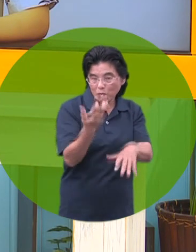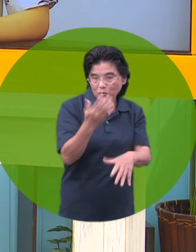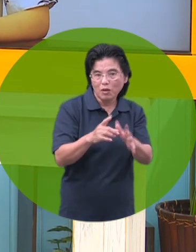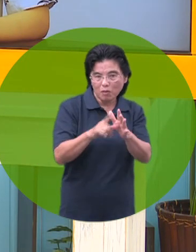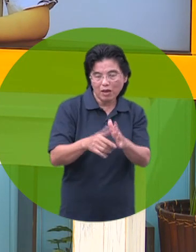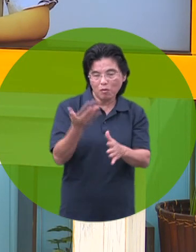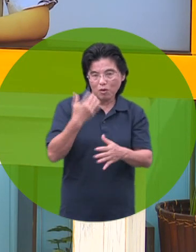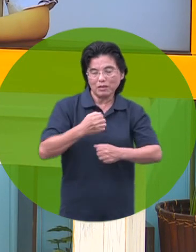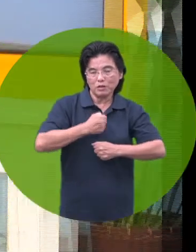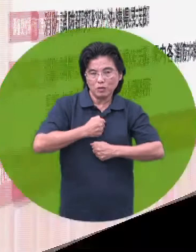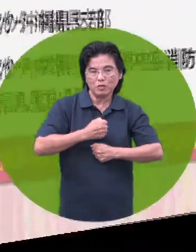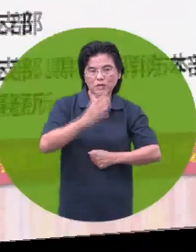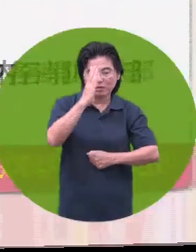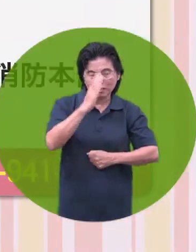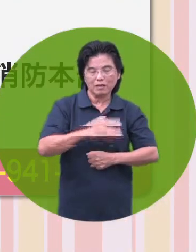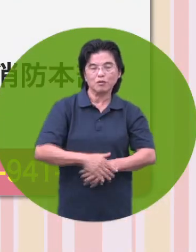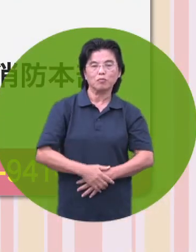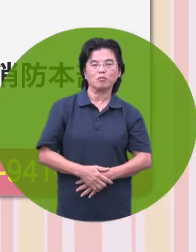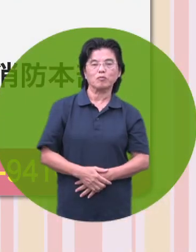ましょう。